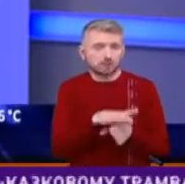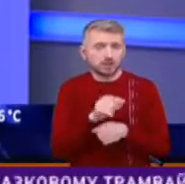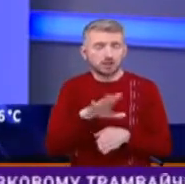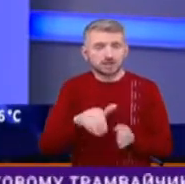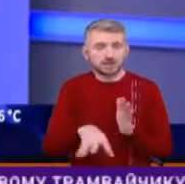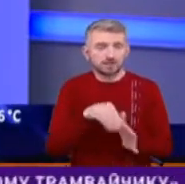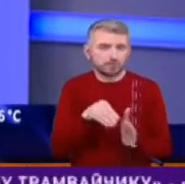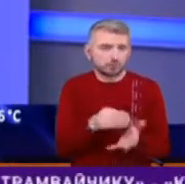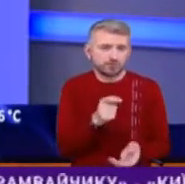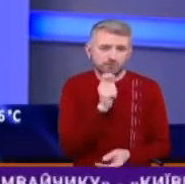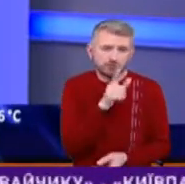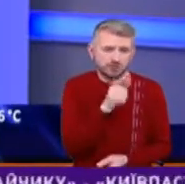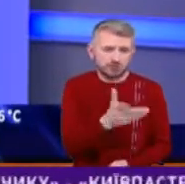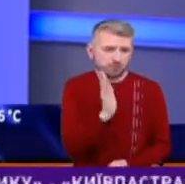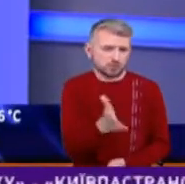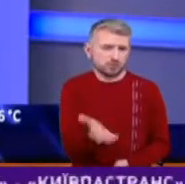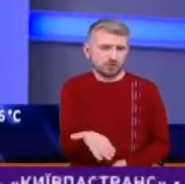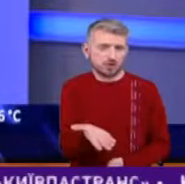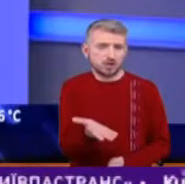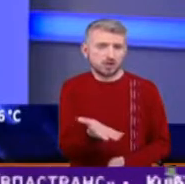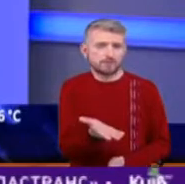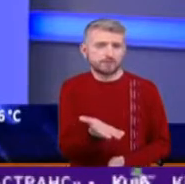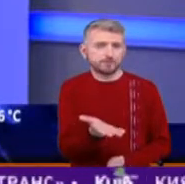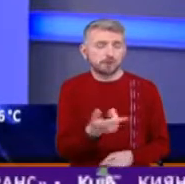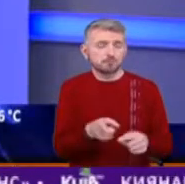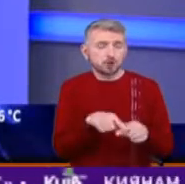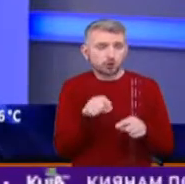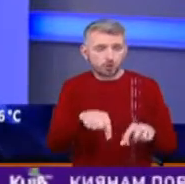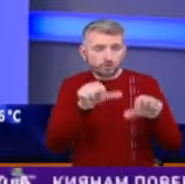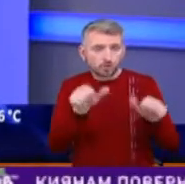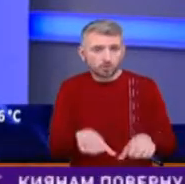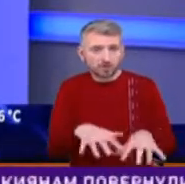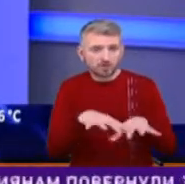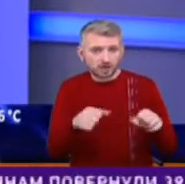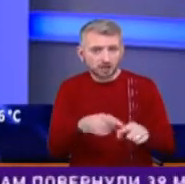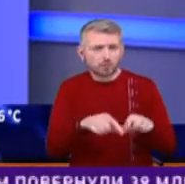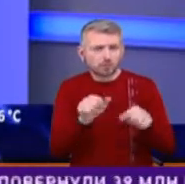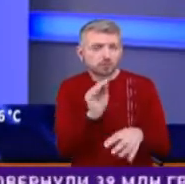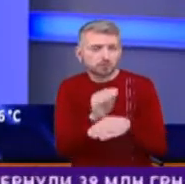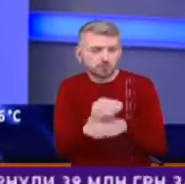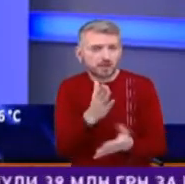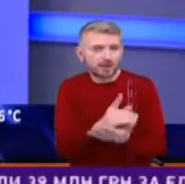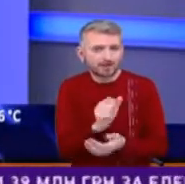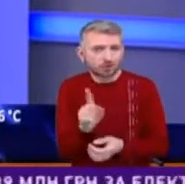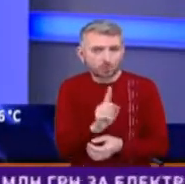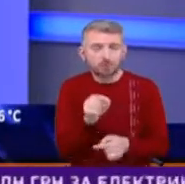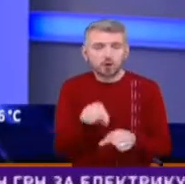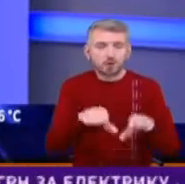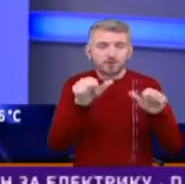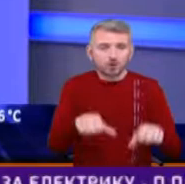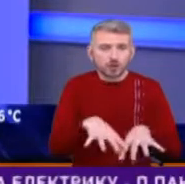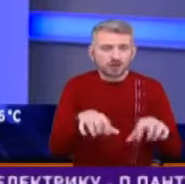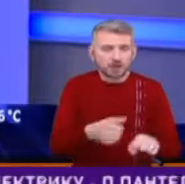після виборів за будь-яких обставин. Тому що, принаймні, ну, при цьому форматі влади, яку можна безперечно критикувати, бо є за що, але при цьому форматі